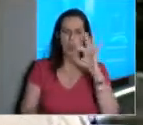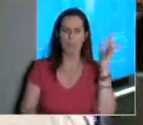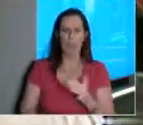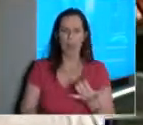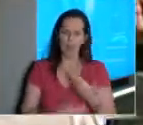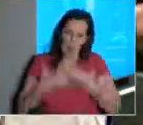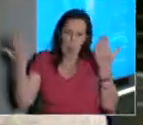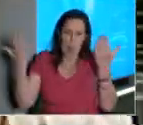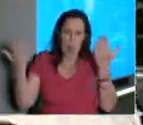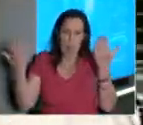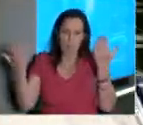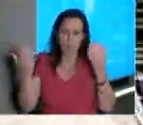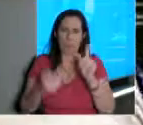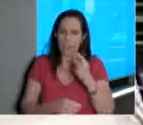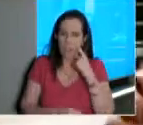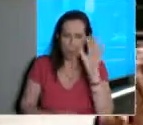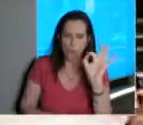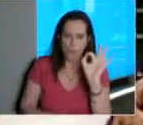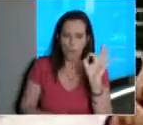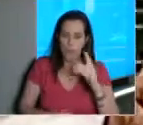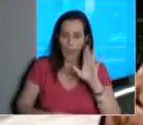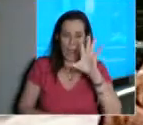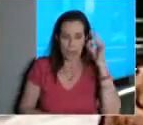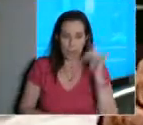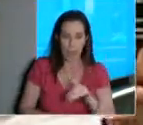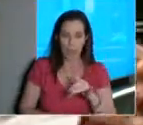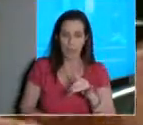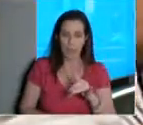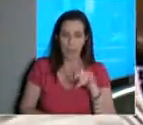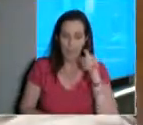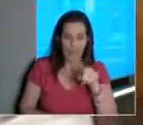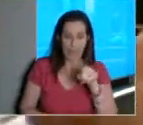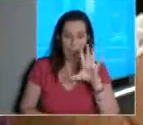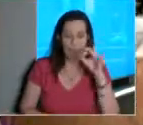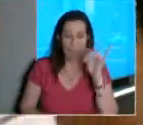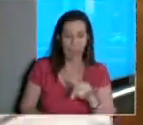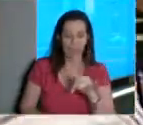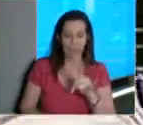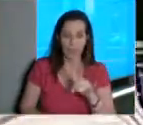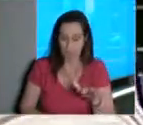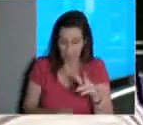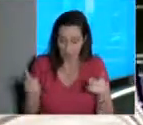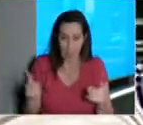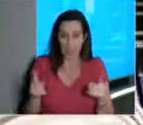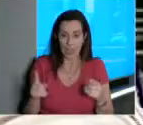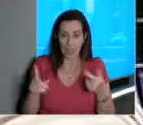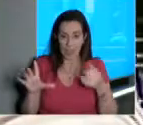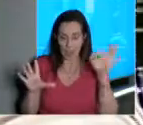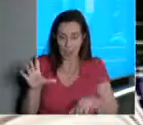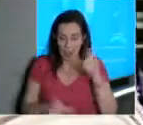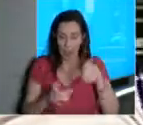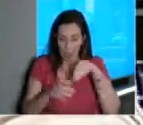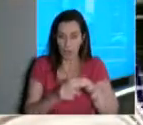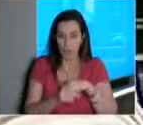50,000? כלום. אבל תקשיבו טוב, שאתם לוקחים 50,000 ואתם שמים בתא שטח של 60,000